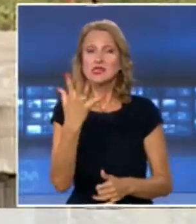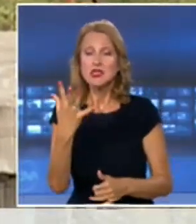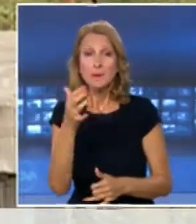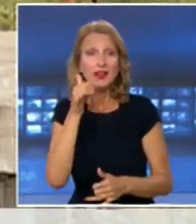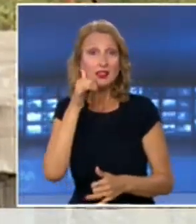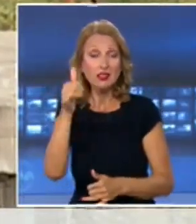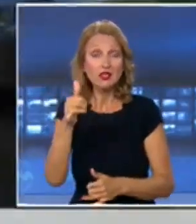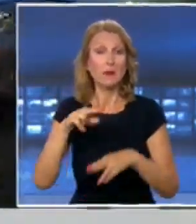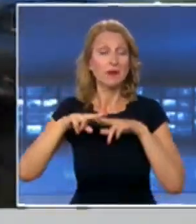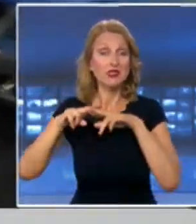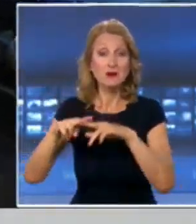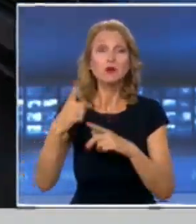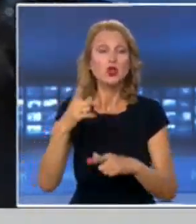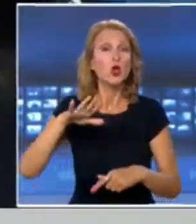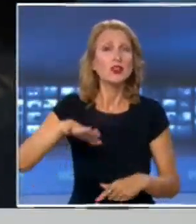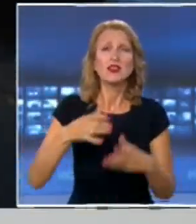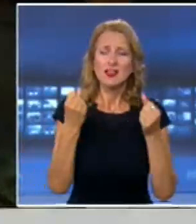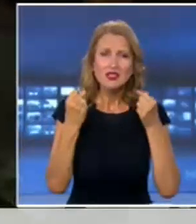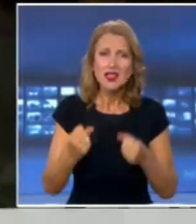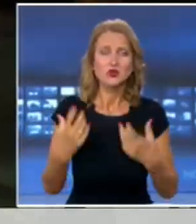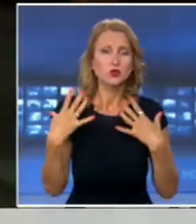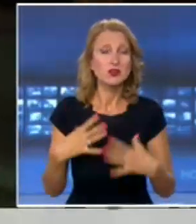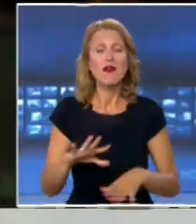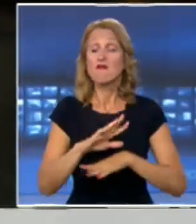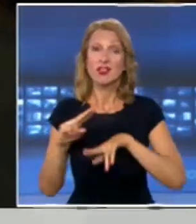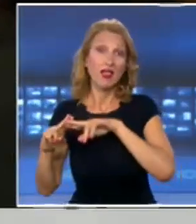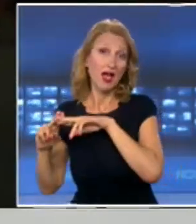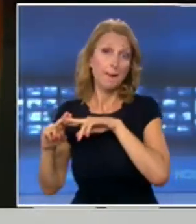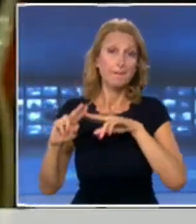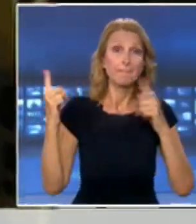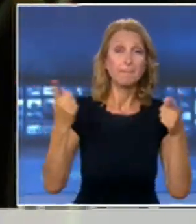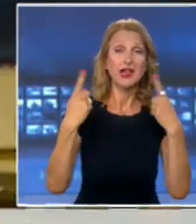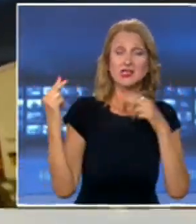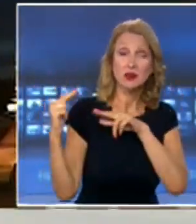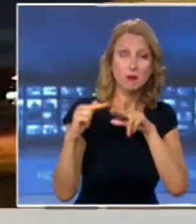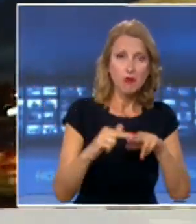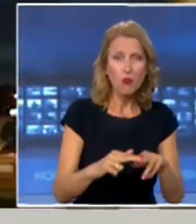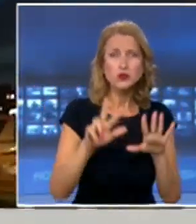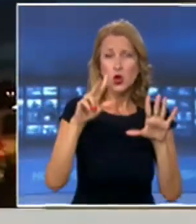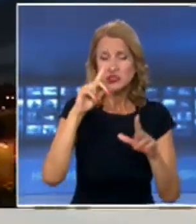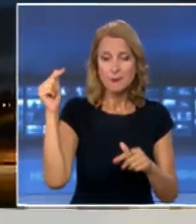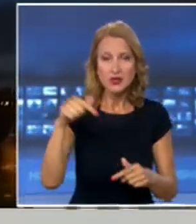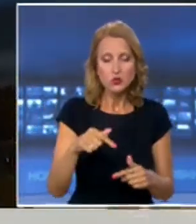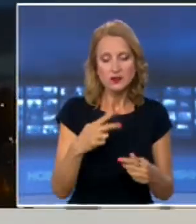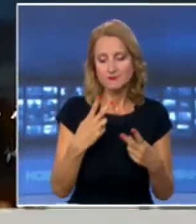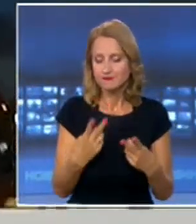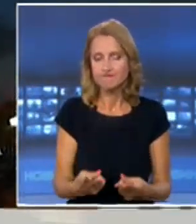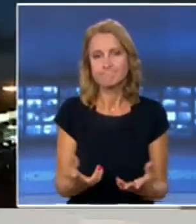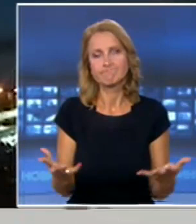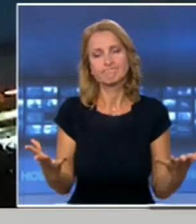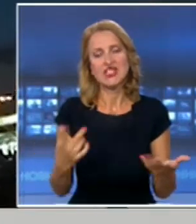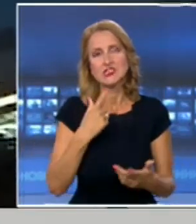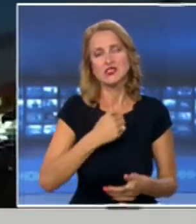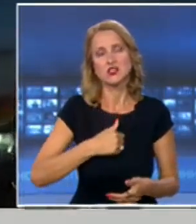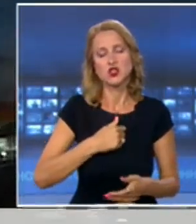тежко състояние. Веднага е изпратена линейка. На 8-та минута екипът е там. За огромно съжаление само констатират